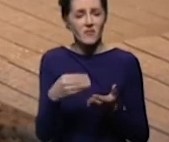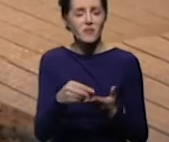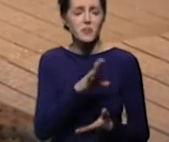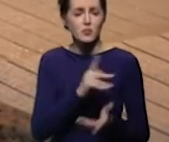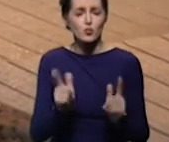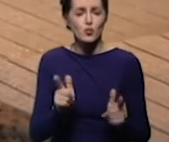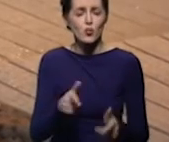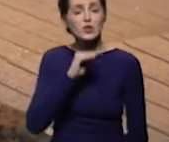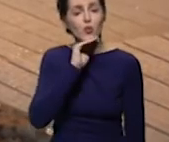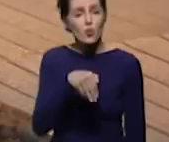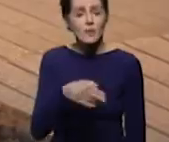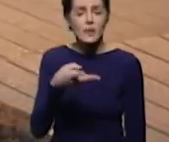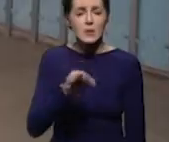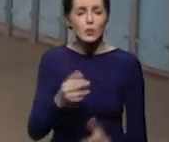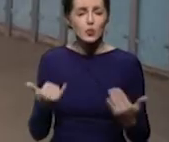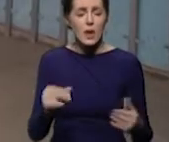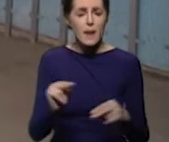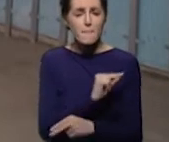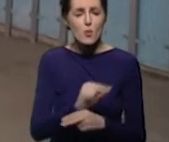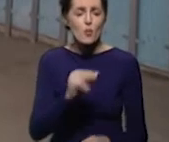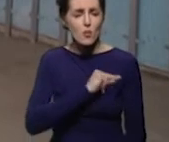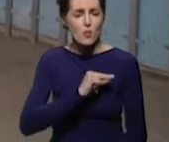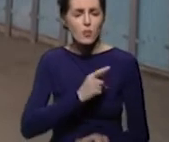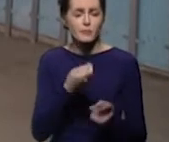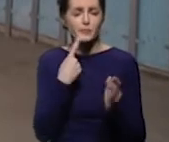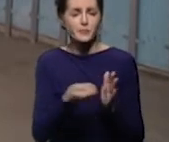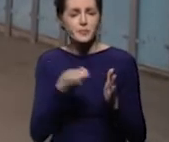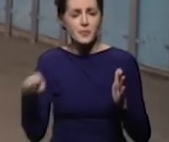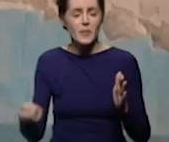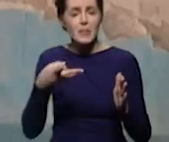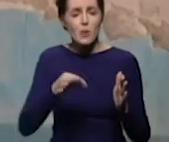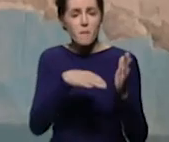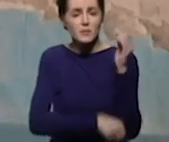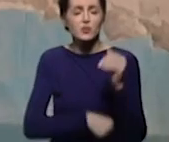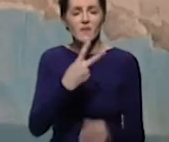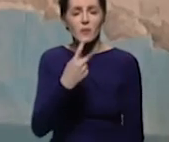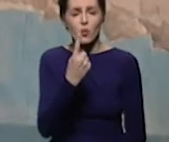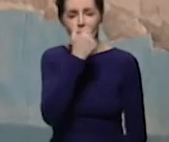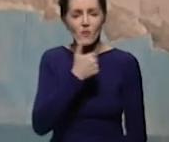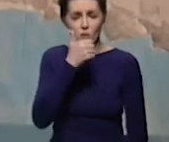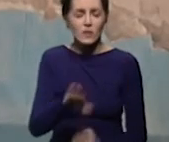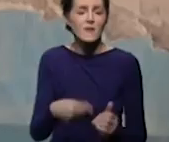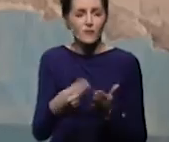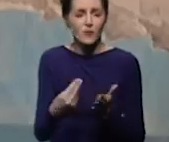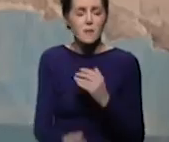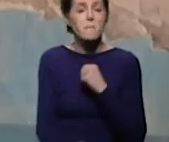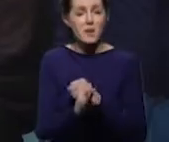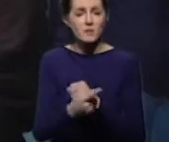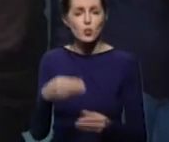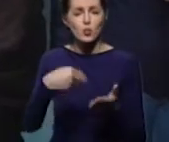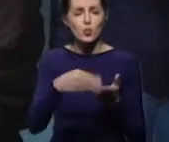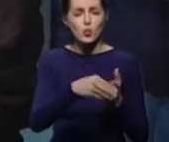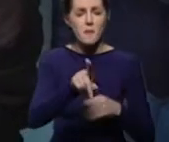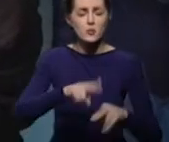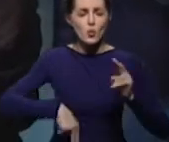погоджуються чиновники. Тож ремонтні роботи уповільнили. Проте наприкінці 2021 року гроші все ж з'явилися. Закупили матеріали